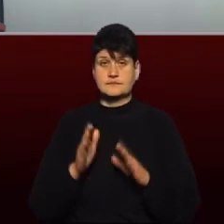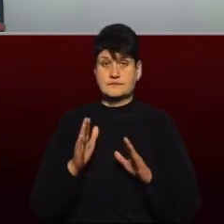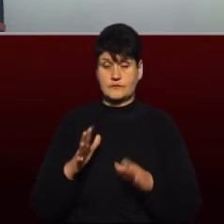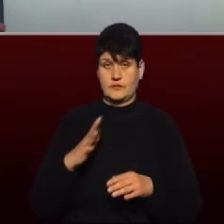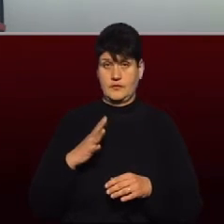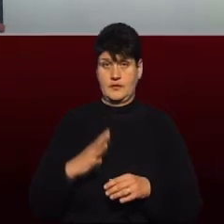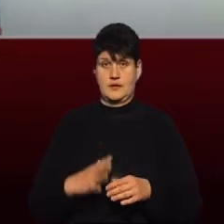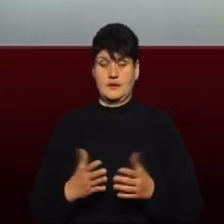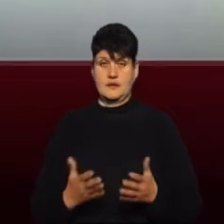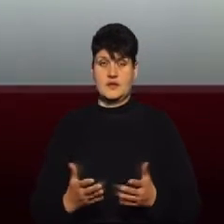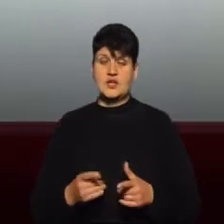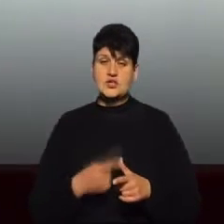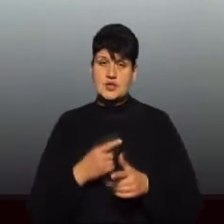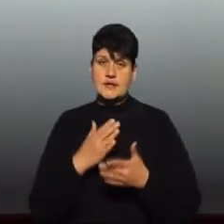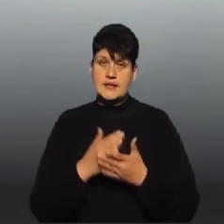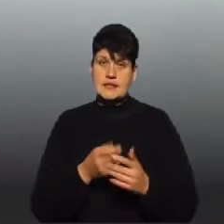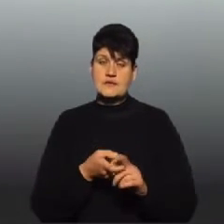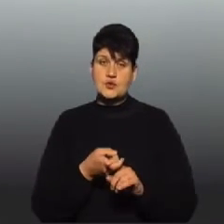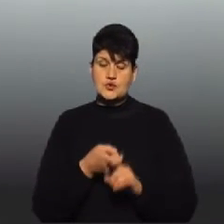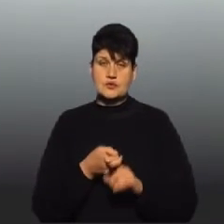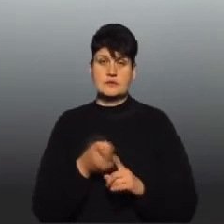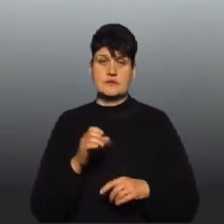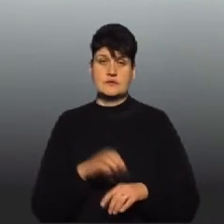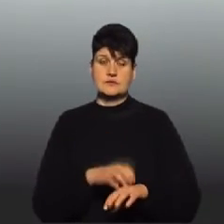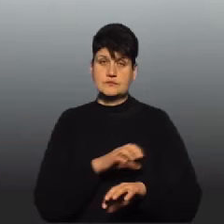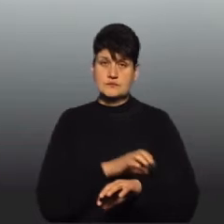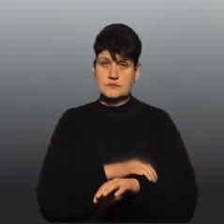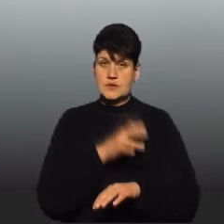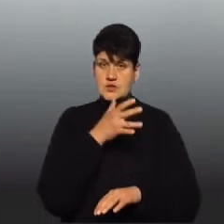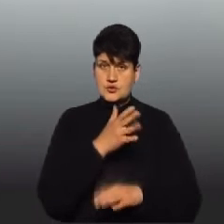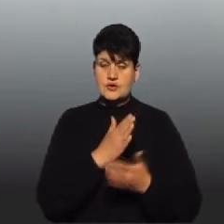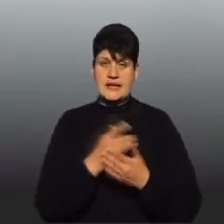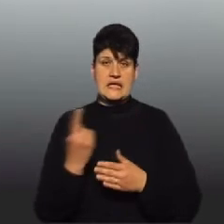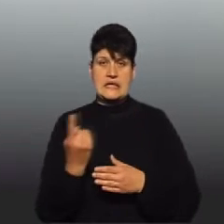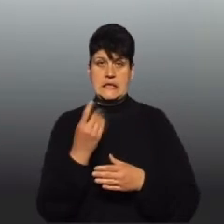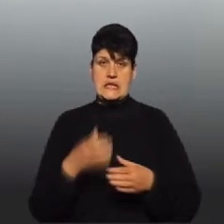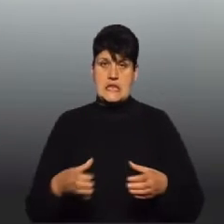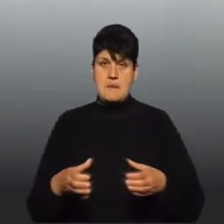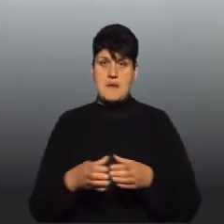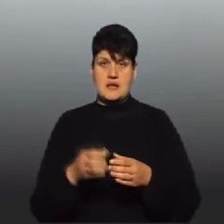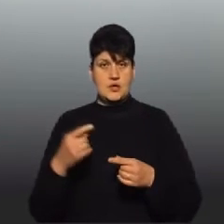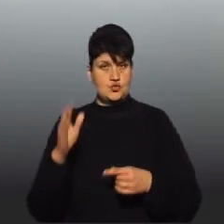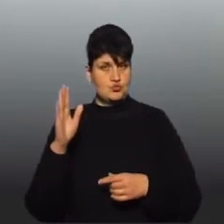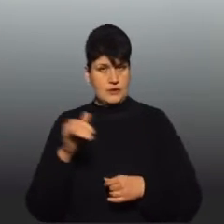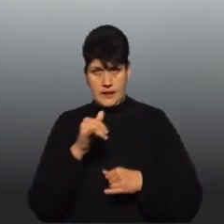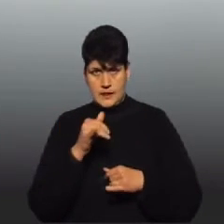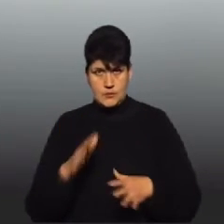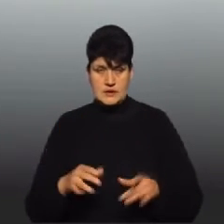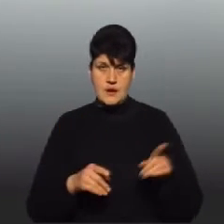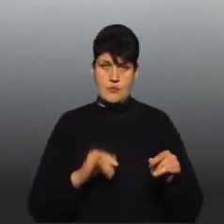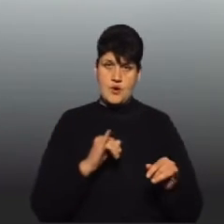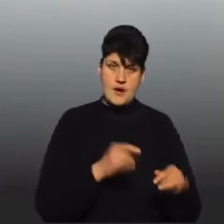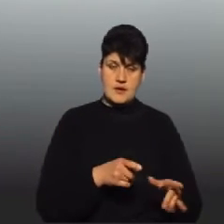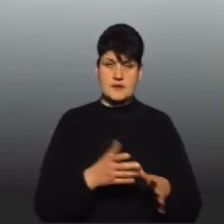з радянською диктатурою про те, що от є єдина партія, інакше бути не може, значить вона погана чи гірша? Чи оця тоталітарна